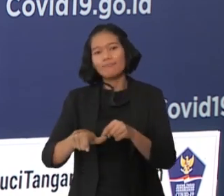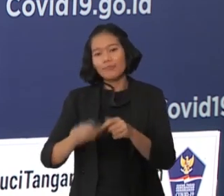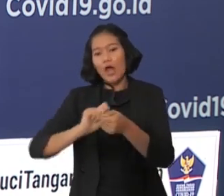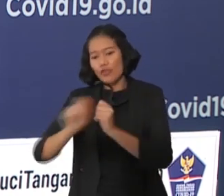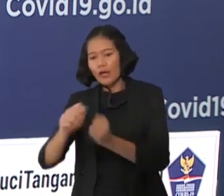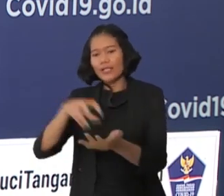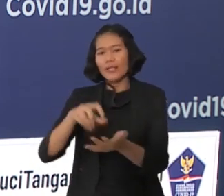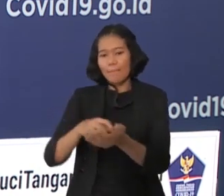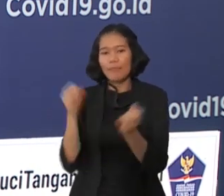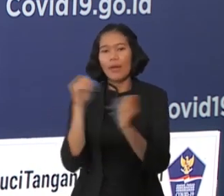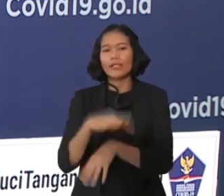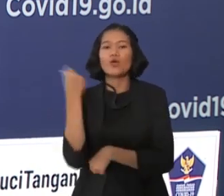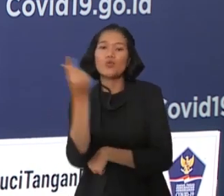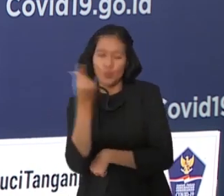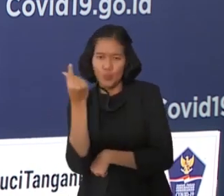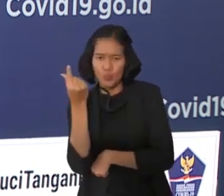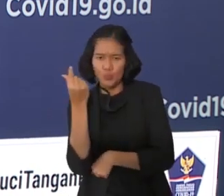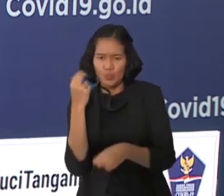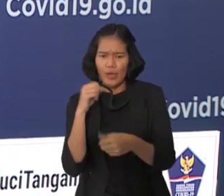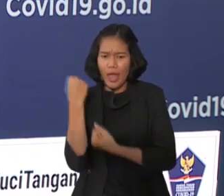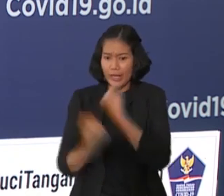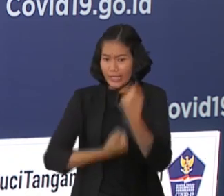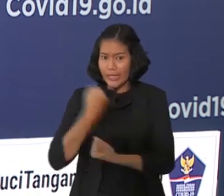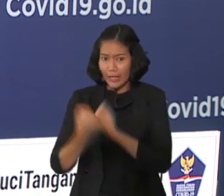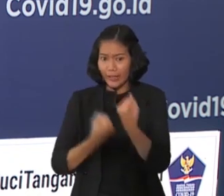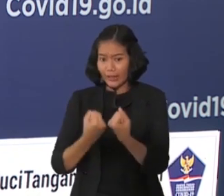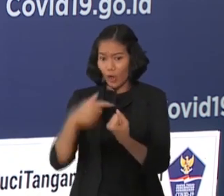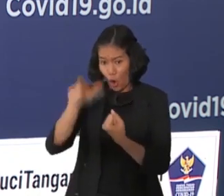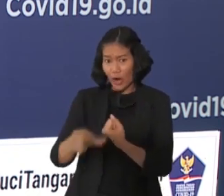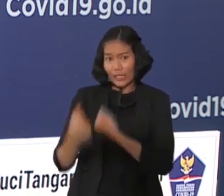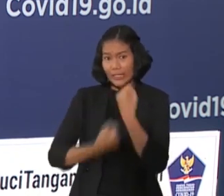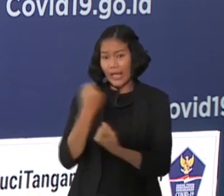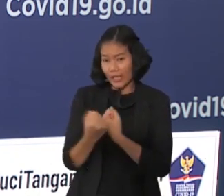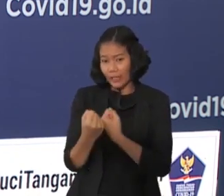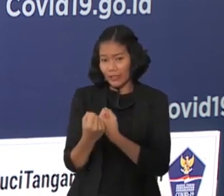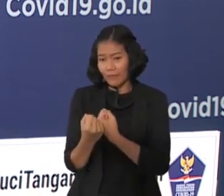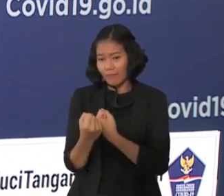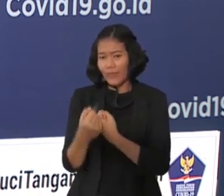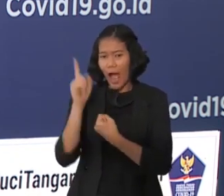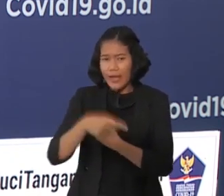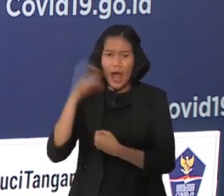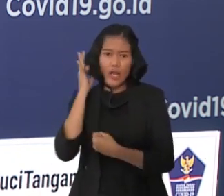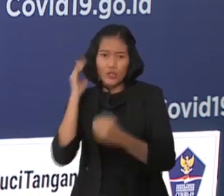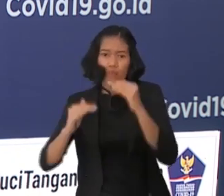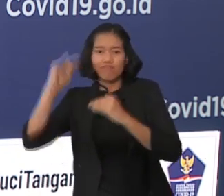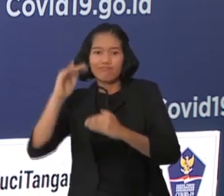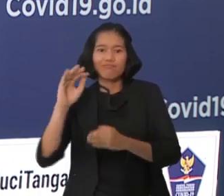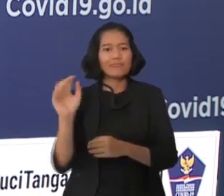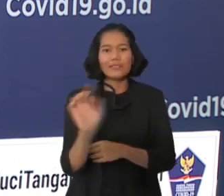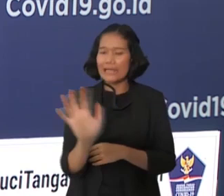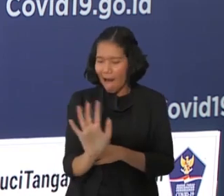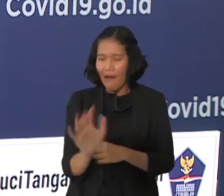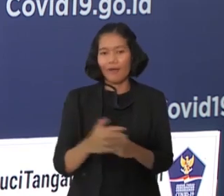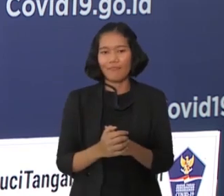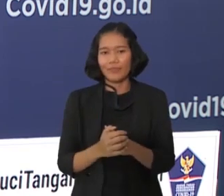praktek umum dimana kegiatannya tidak melihat tidak menimbulkan resiko tinggi tidak